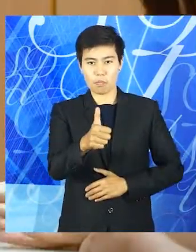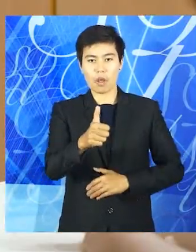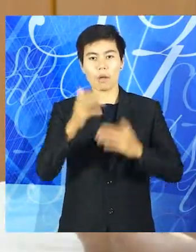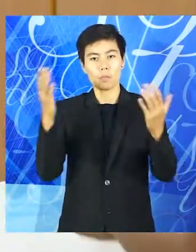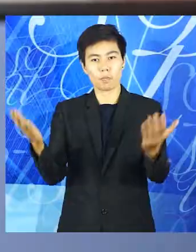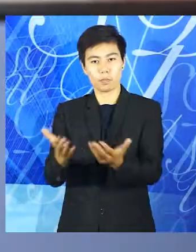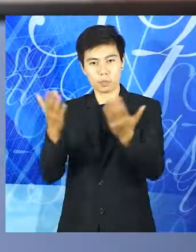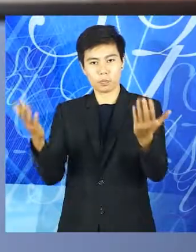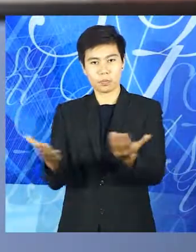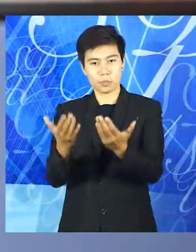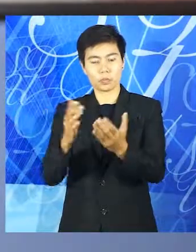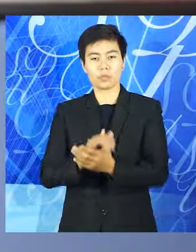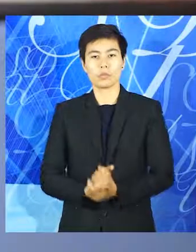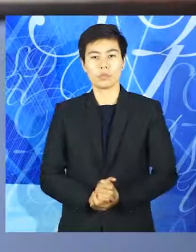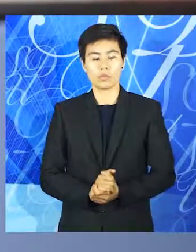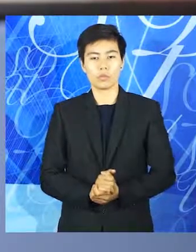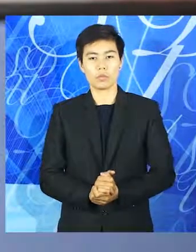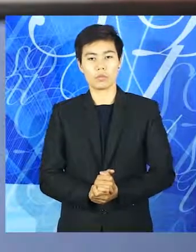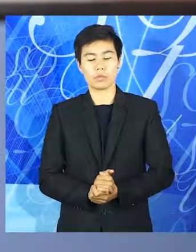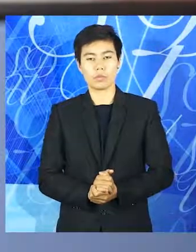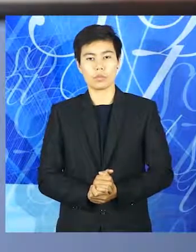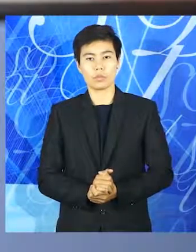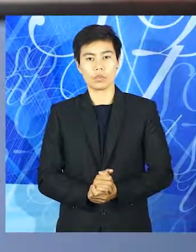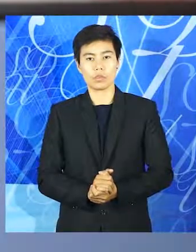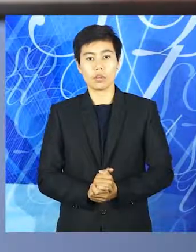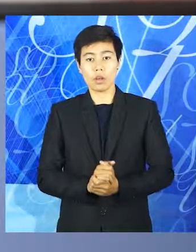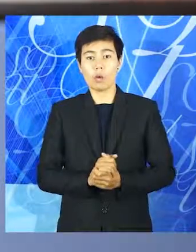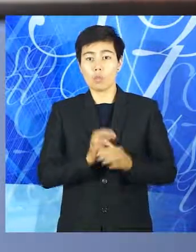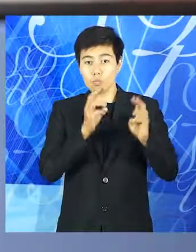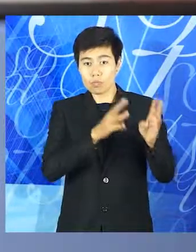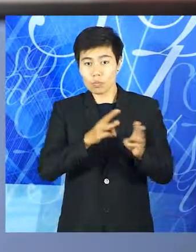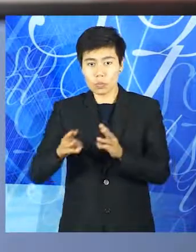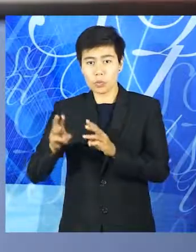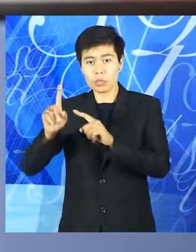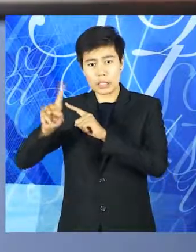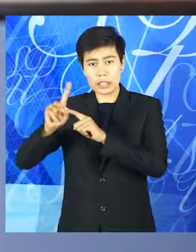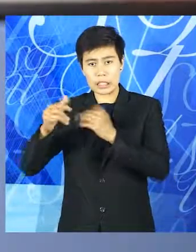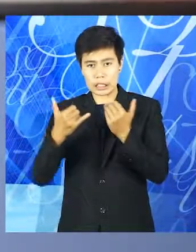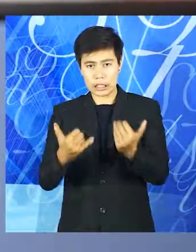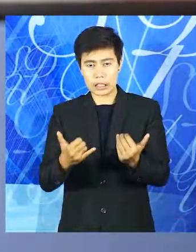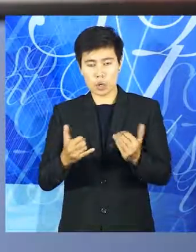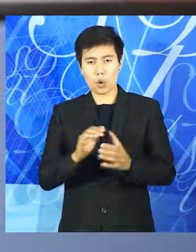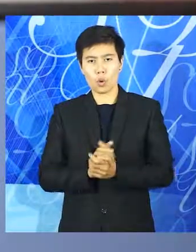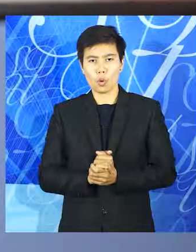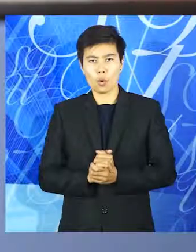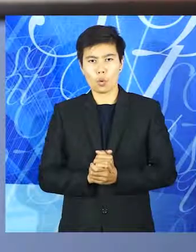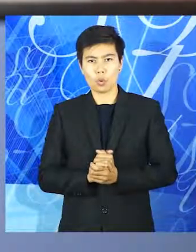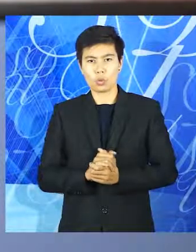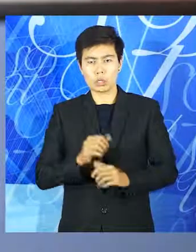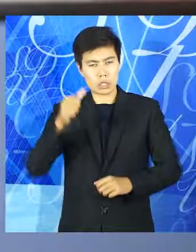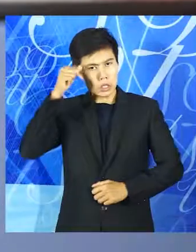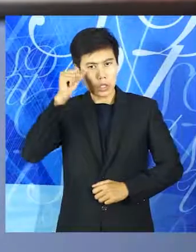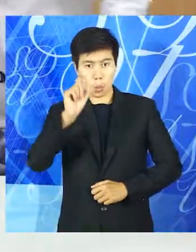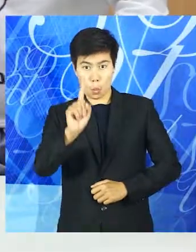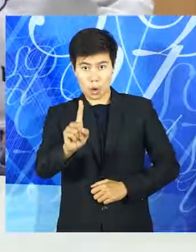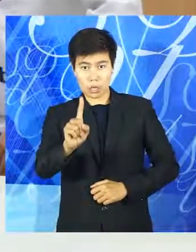ริมการทำในขั้นตอนที่1นี้เนี่ยนะคะจะต้องใช้เวลาในการทำอย่างน้อยใน1วัน